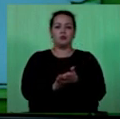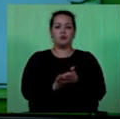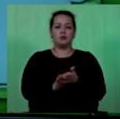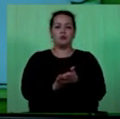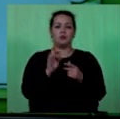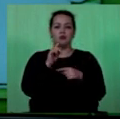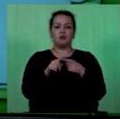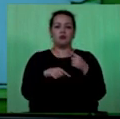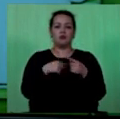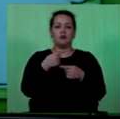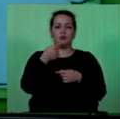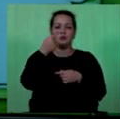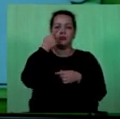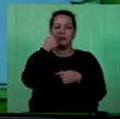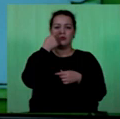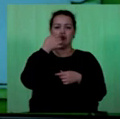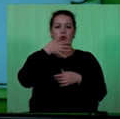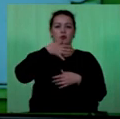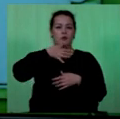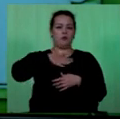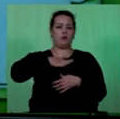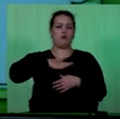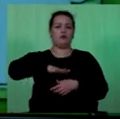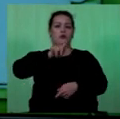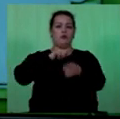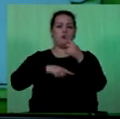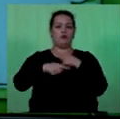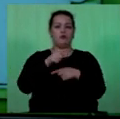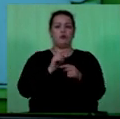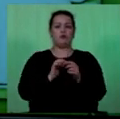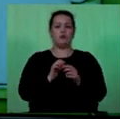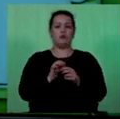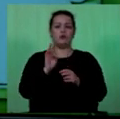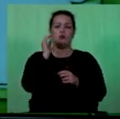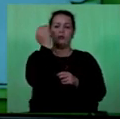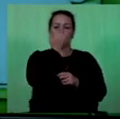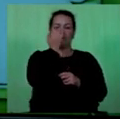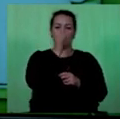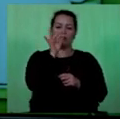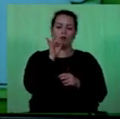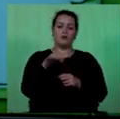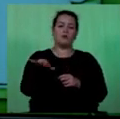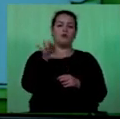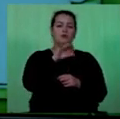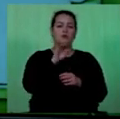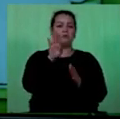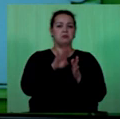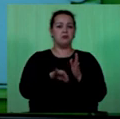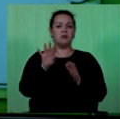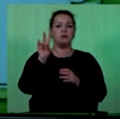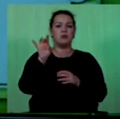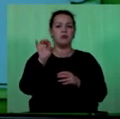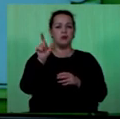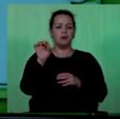Через нос проходит в грудь, и обратный держит путь. Он невидимый, и все же без него